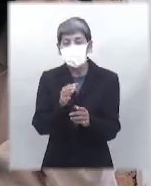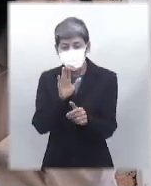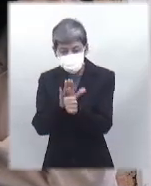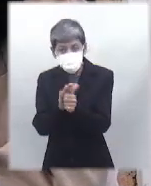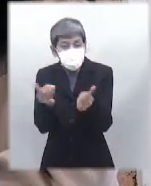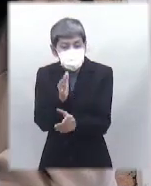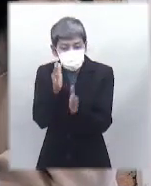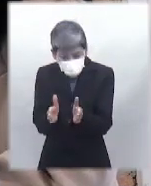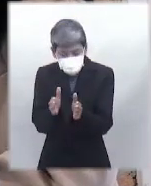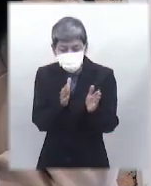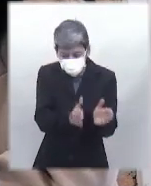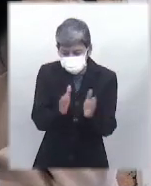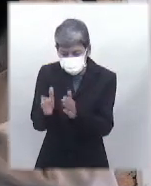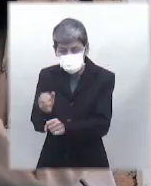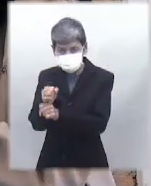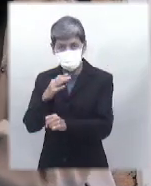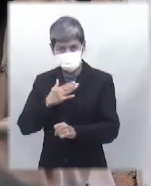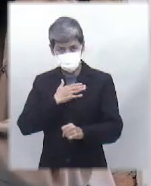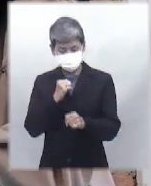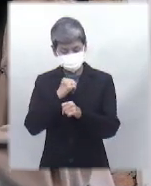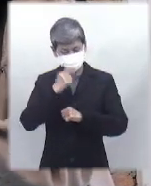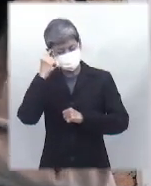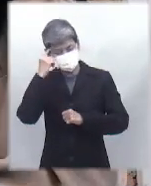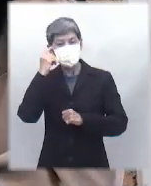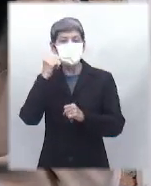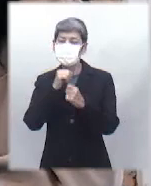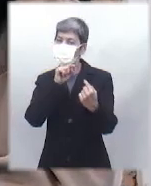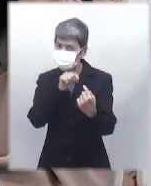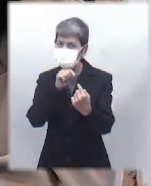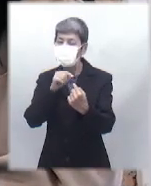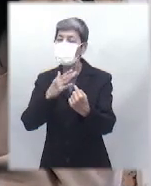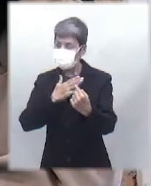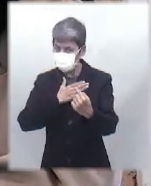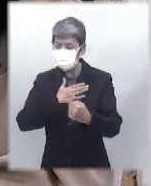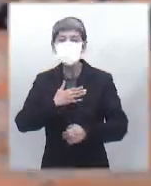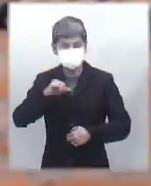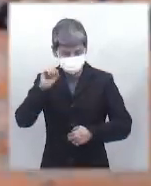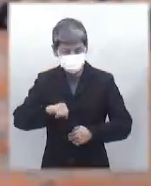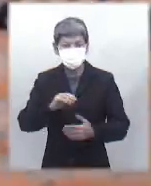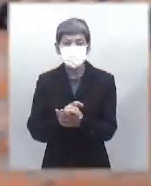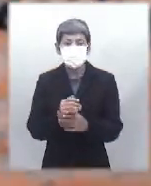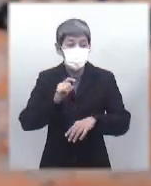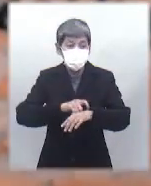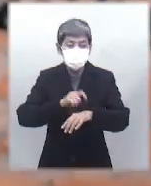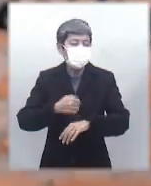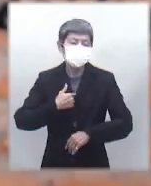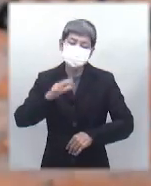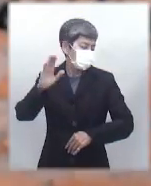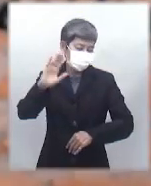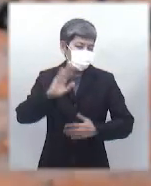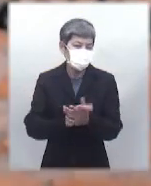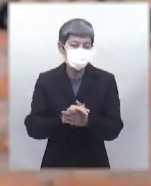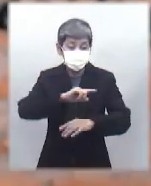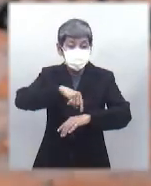จะดูแลลูกก็มีขึ้นอยู่กับว่าเราหาอะไรที่มันแบบเหมาะสมกับเราบางคนบอกว่าเรื่องเวลานี้ผมเถียงนะ